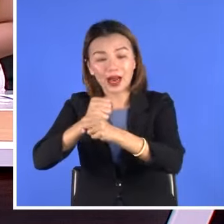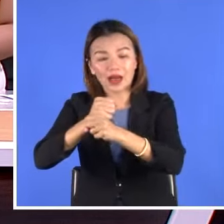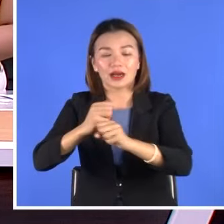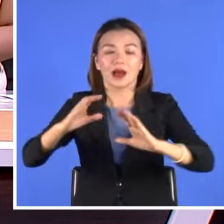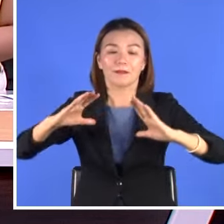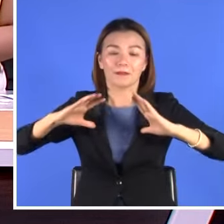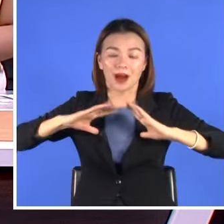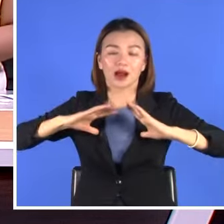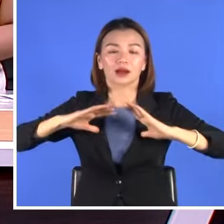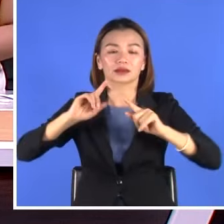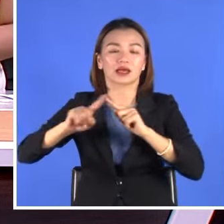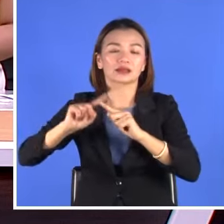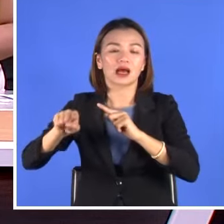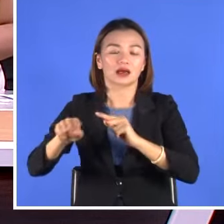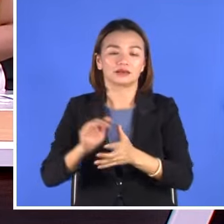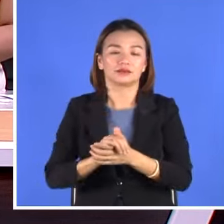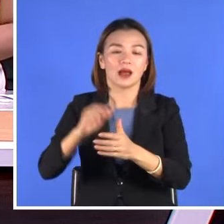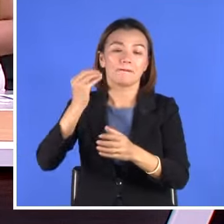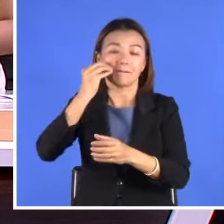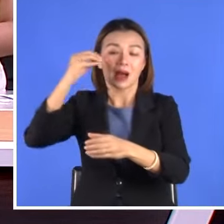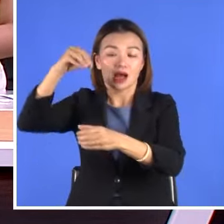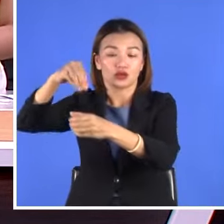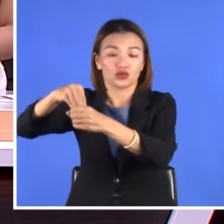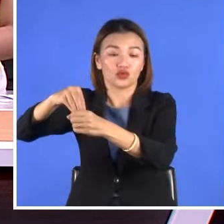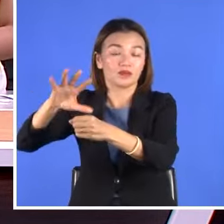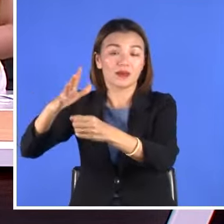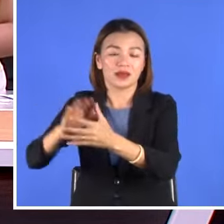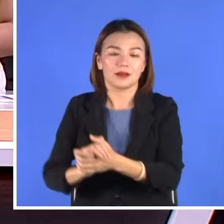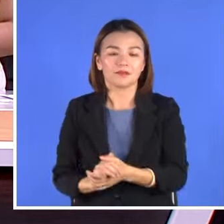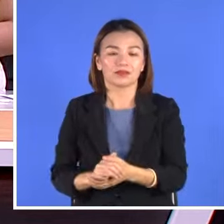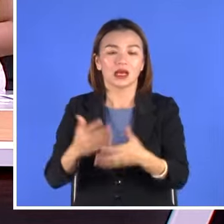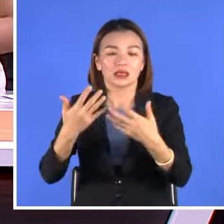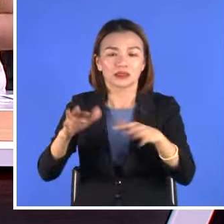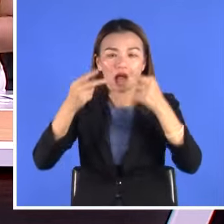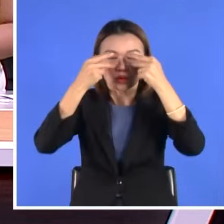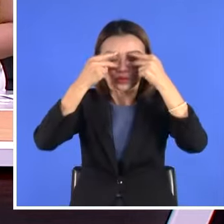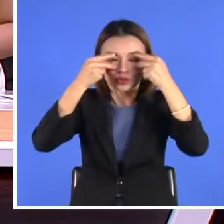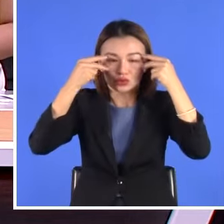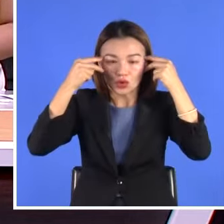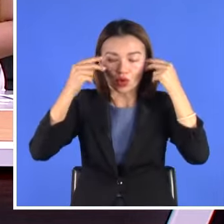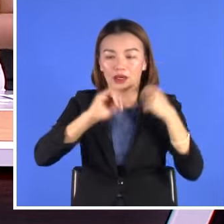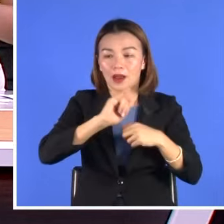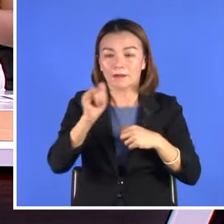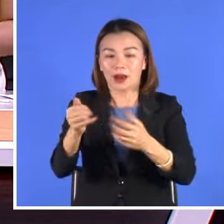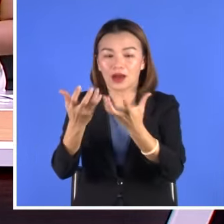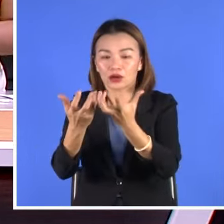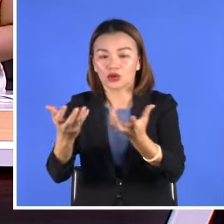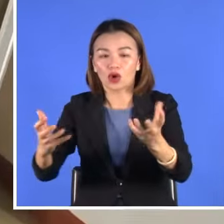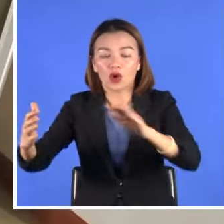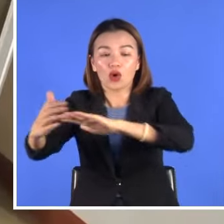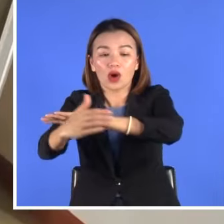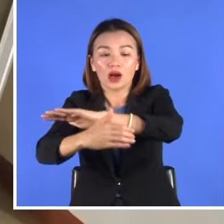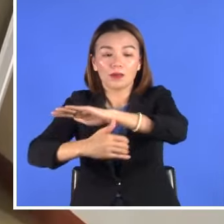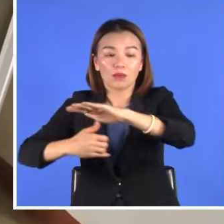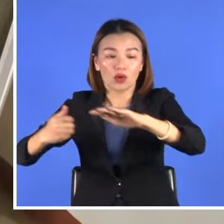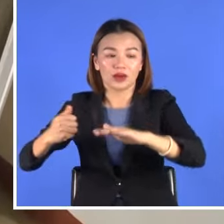ภรยานะคะก็ไม่ค่อยได้อยู่บ้านนี้เท่าไหร่หรอกวันดีคืนดีมีโจรบุกยกเค้าคือมาขโมยของขโมยทรัพย์